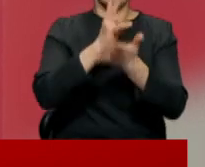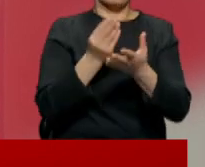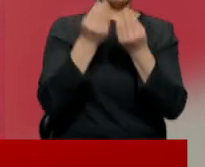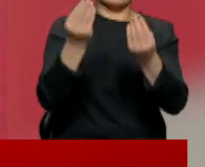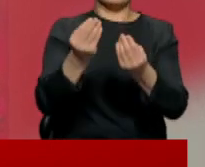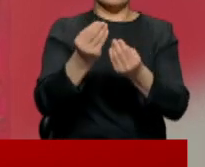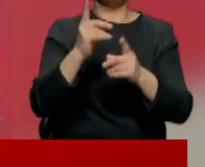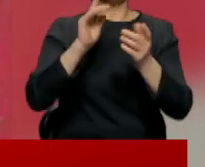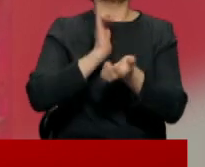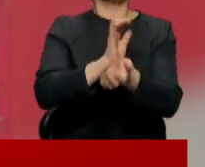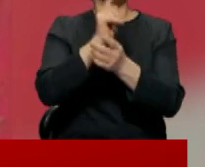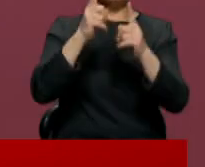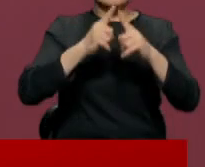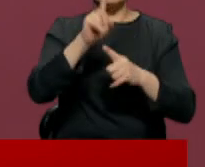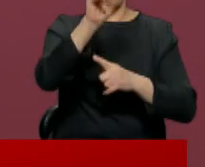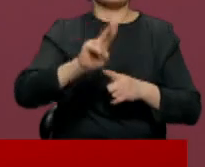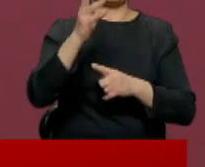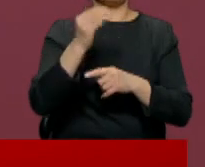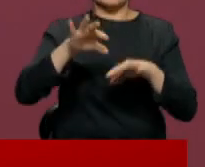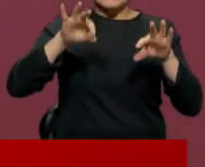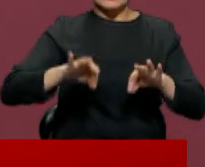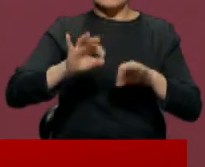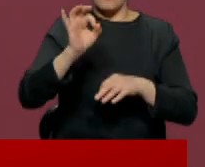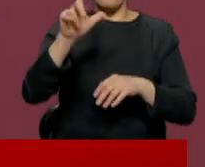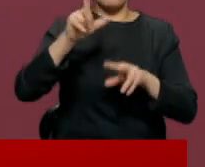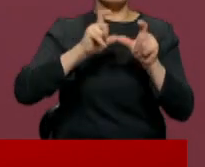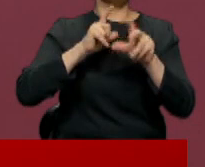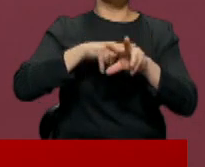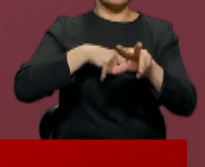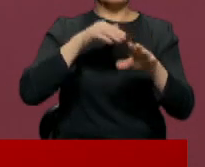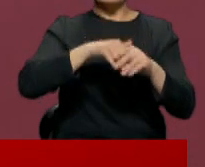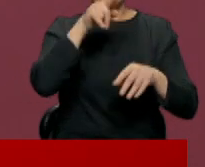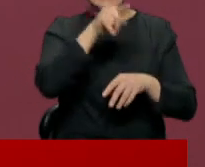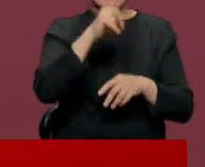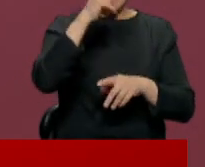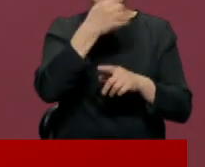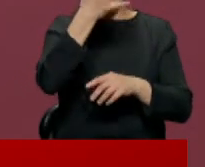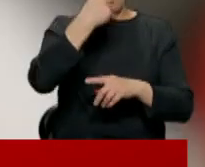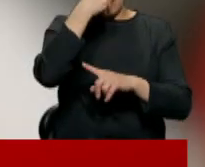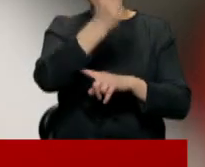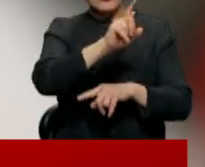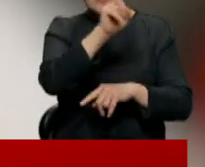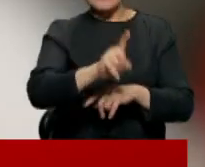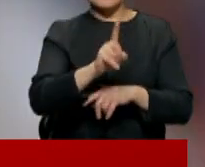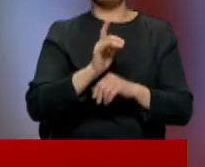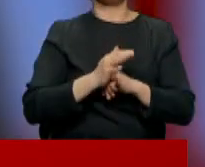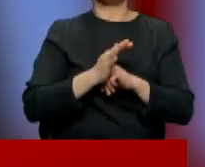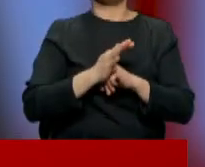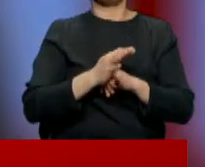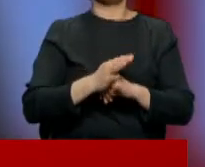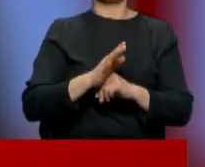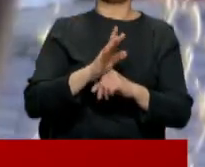verildi. Tutuklu sayısı 17'ye yükseldi. Şimdi Olcay Kılavuz'un ifadesine başvurulacak mı merak ediyorum. Dil